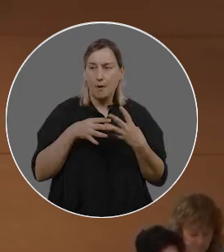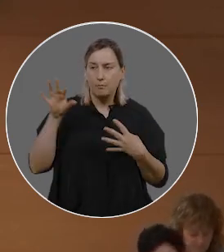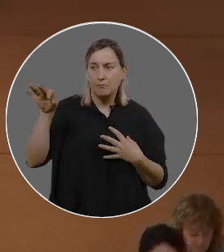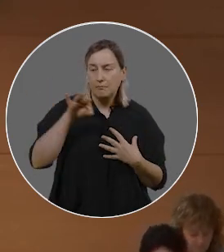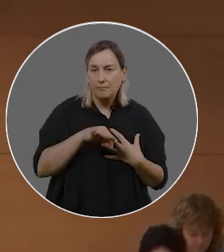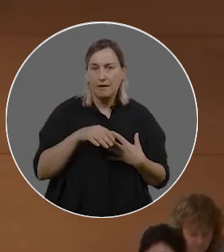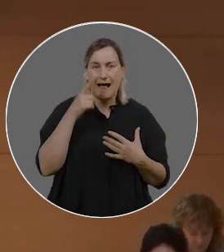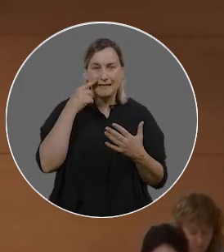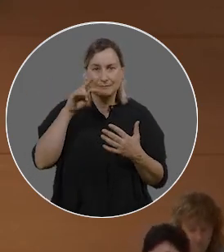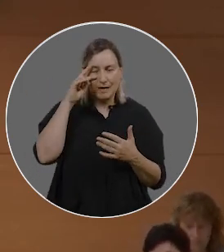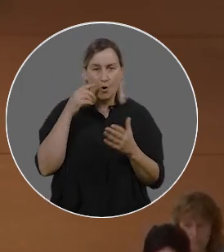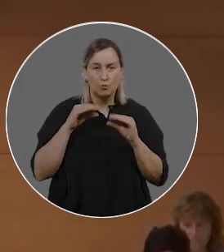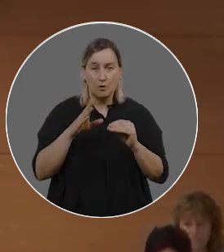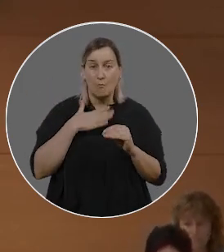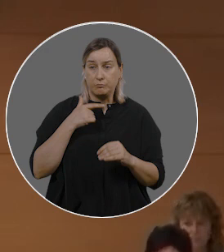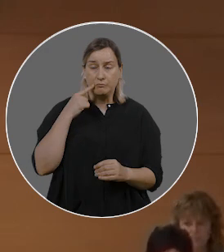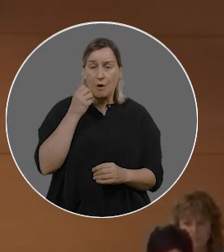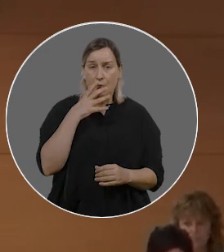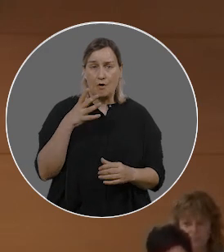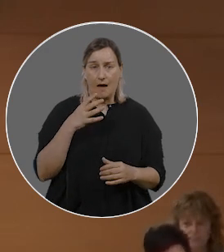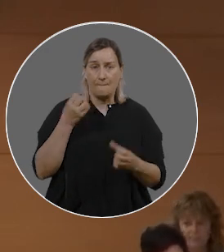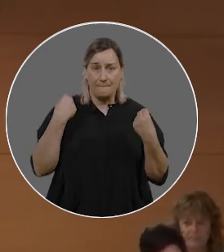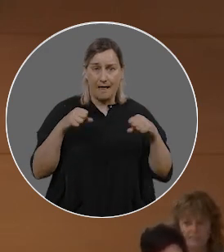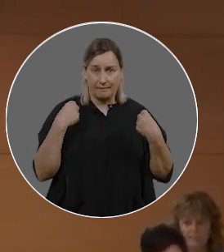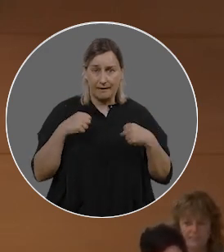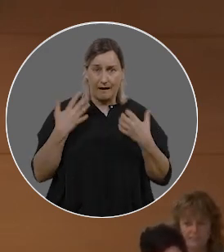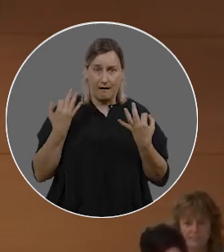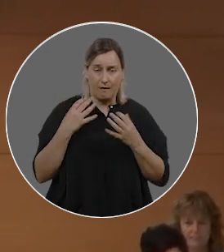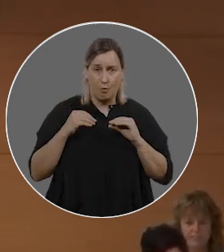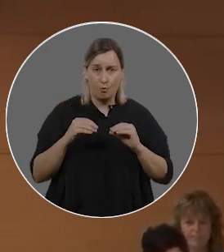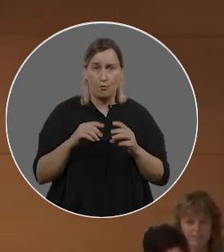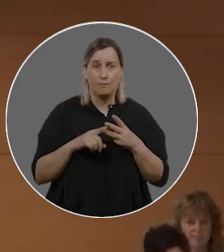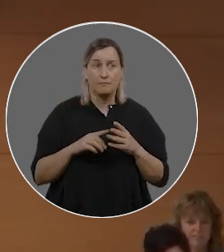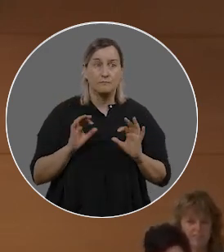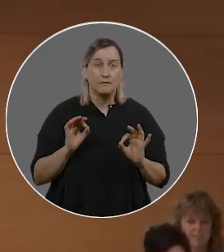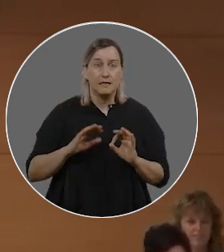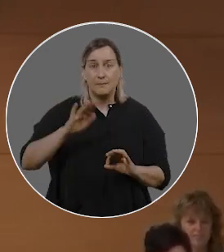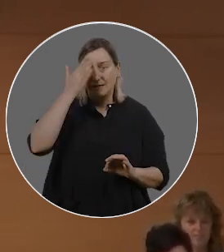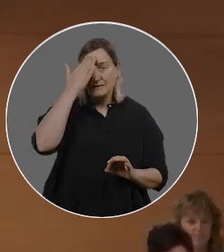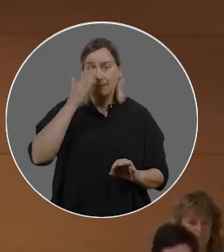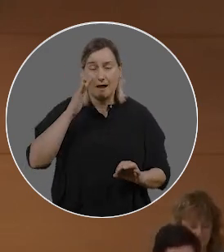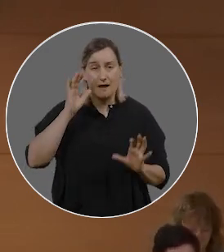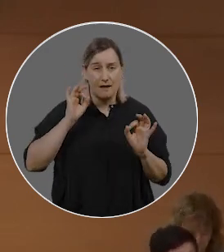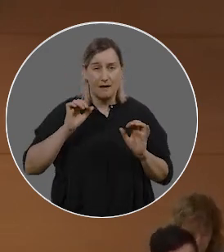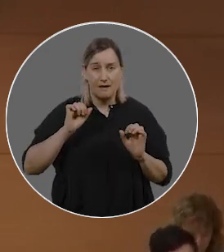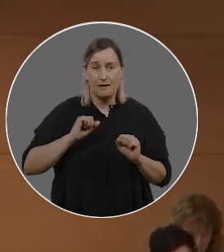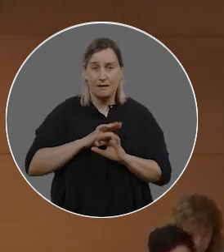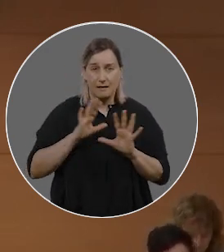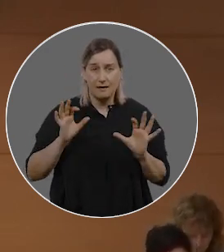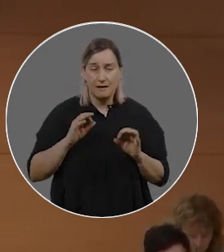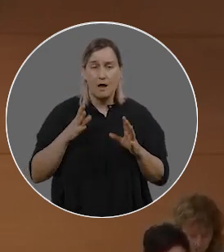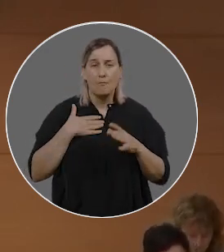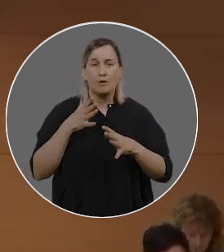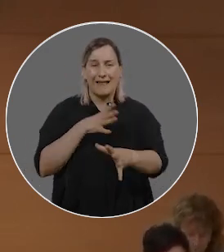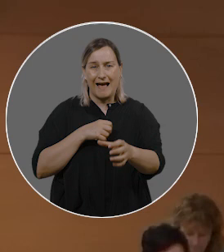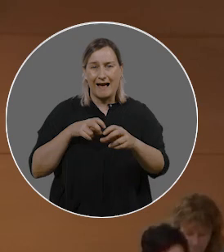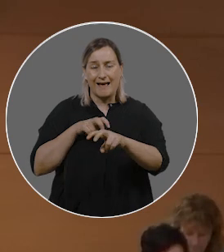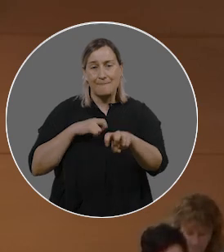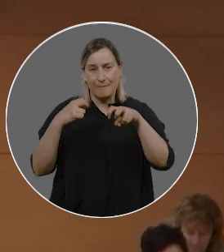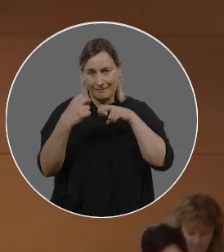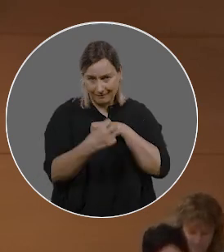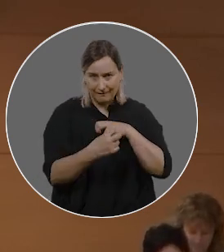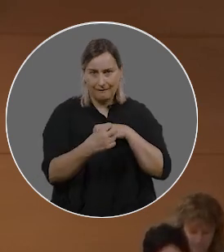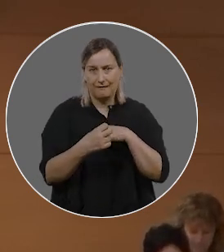aquestes webs, pot ser una bona pràctica que hauríem de fer servir, i sobretot molta